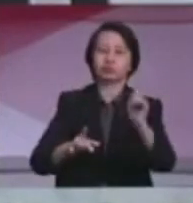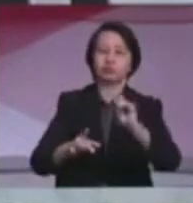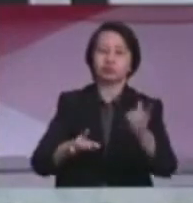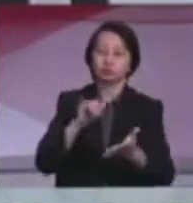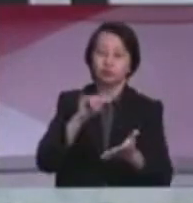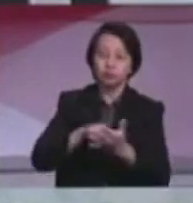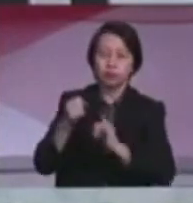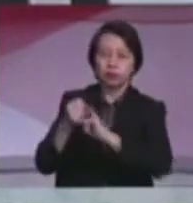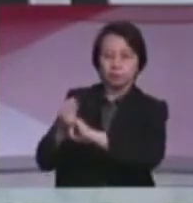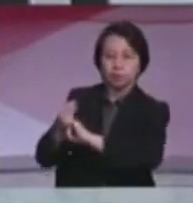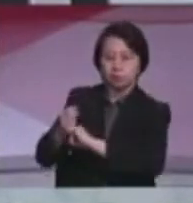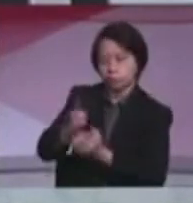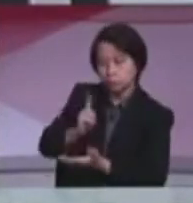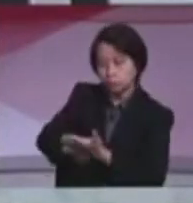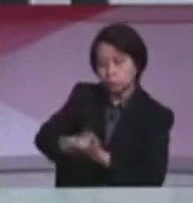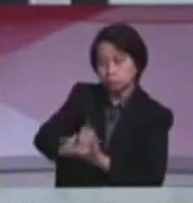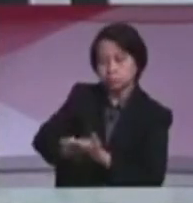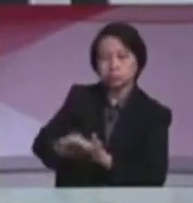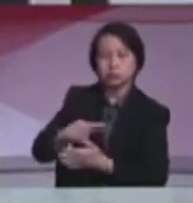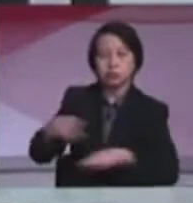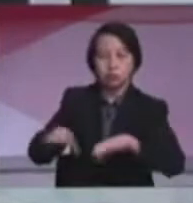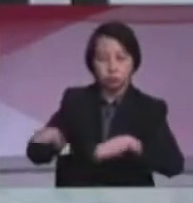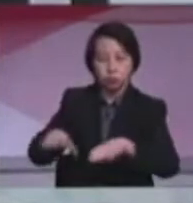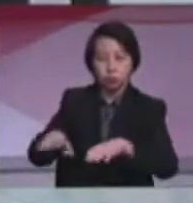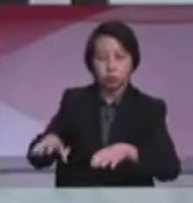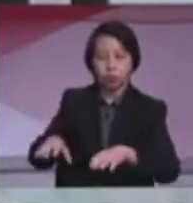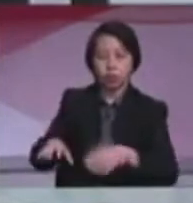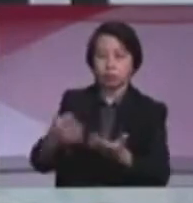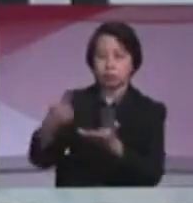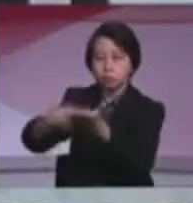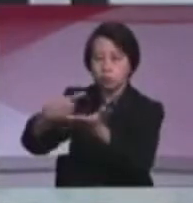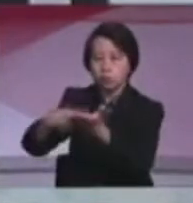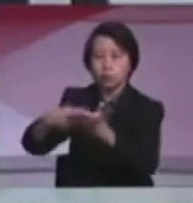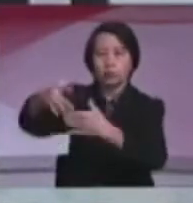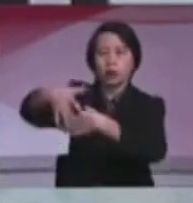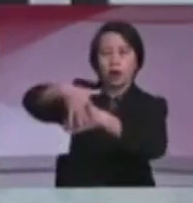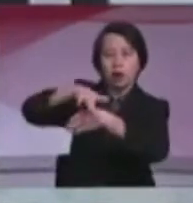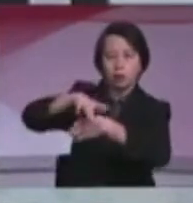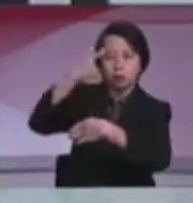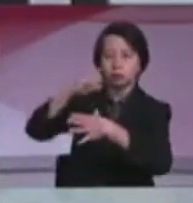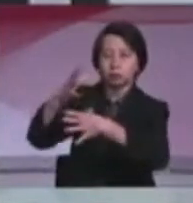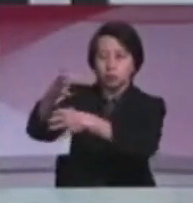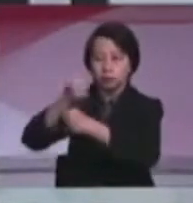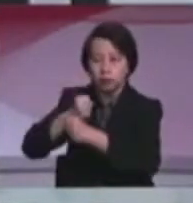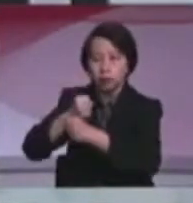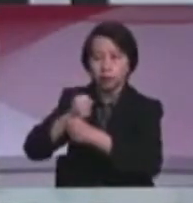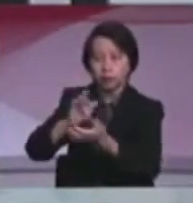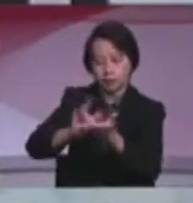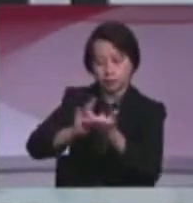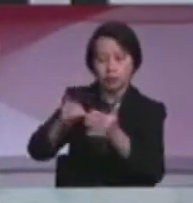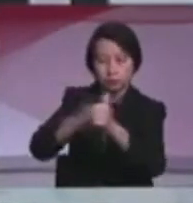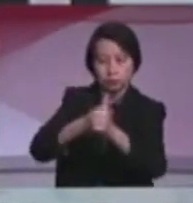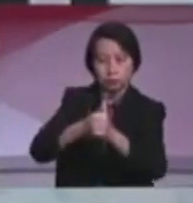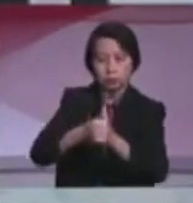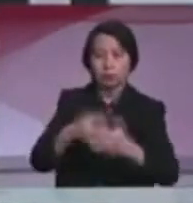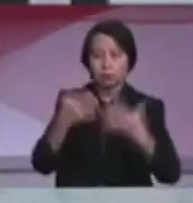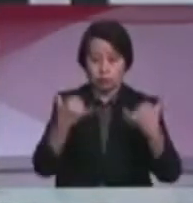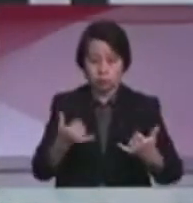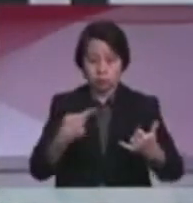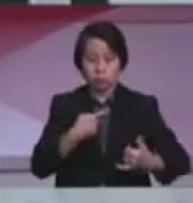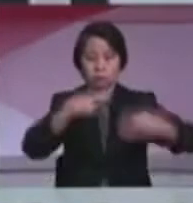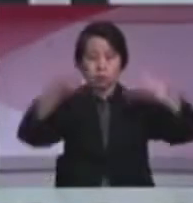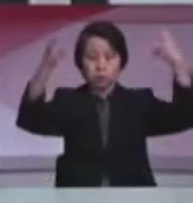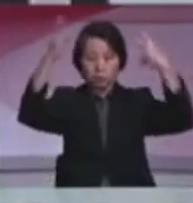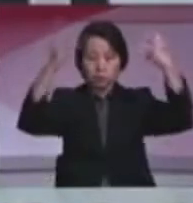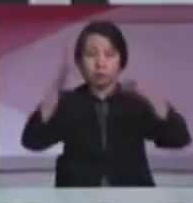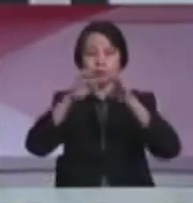inilah perjanjian yang rundingan yang kita jalankan, iaitu rundingan awal untuk kita dapatkan vaksin. Kebimbangan kita ialah